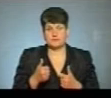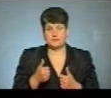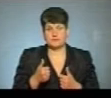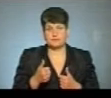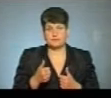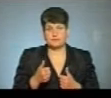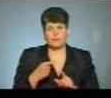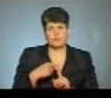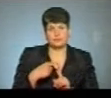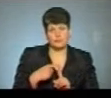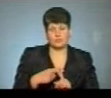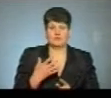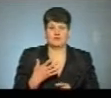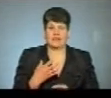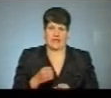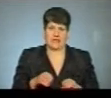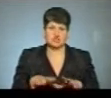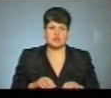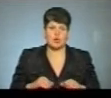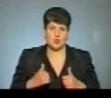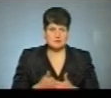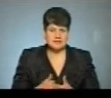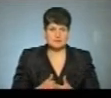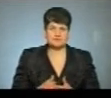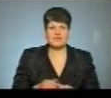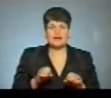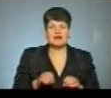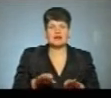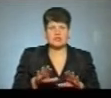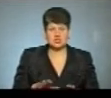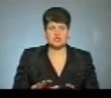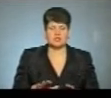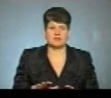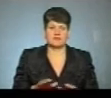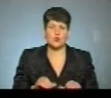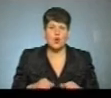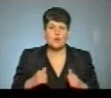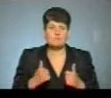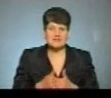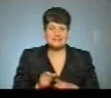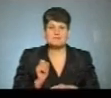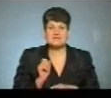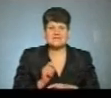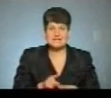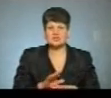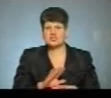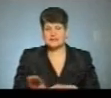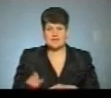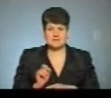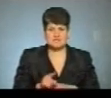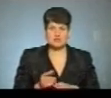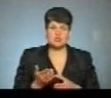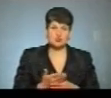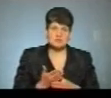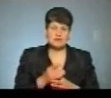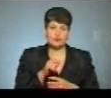комісії? Рішення комісії і сама призначення чи не призначення субсидій, воно